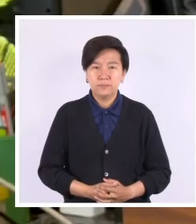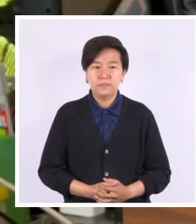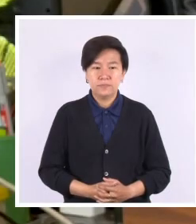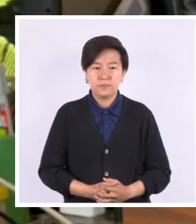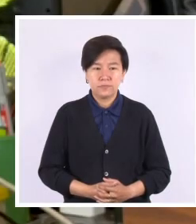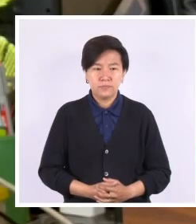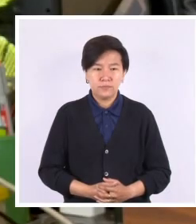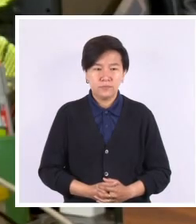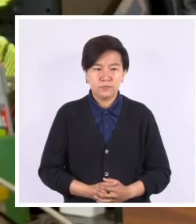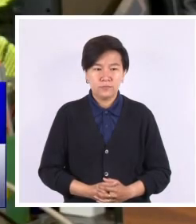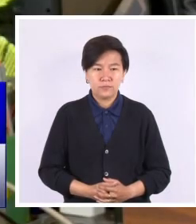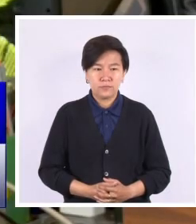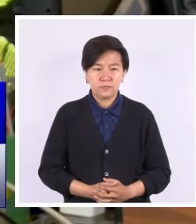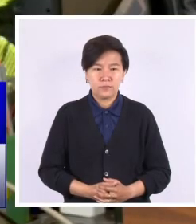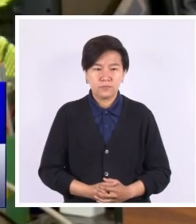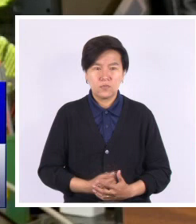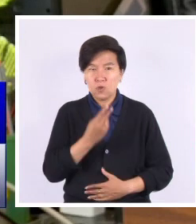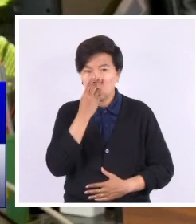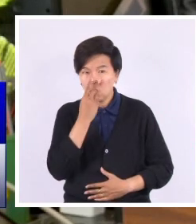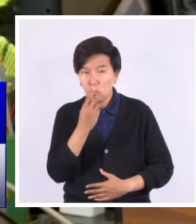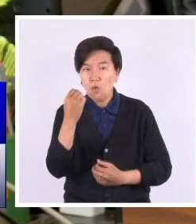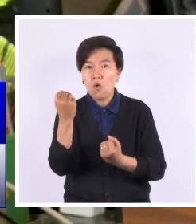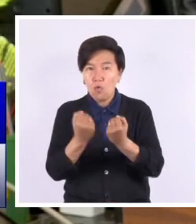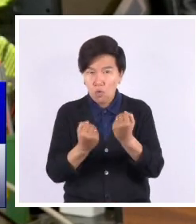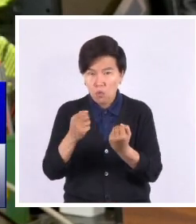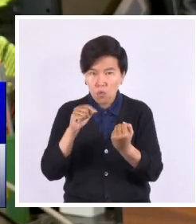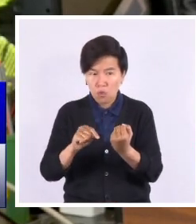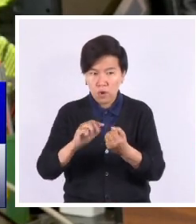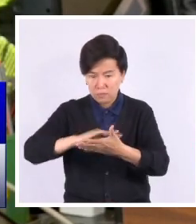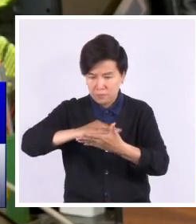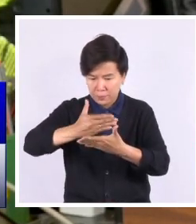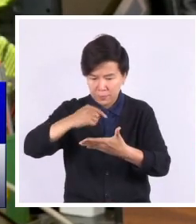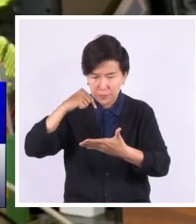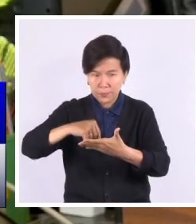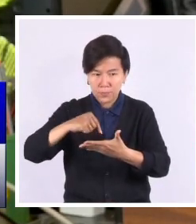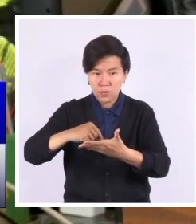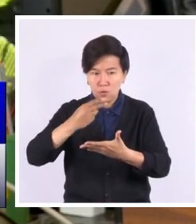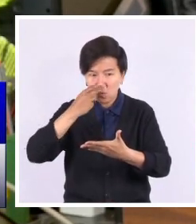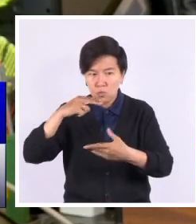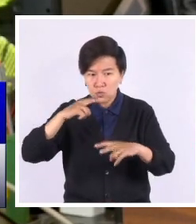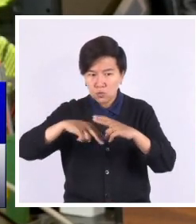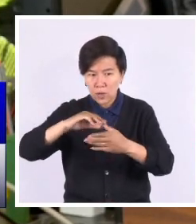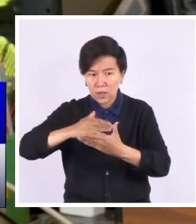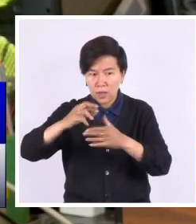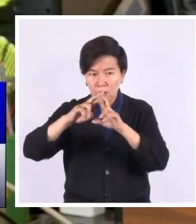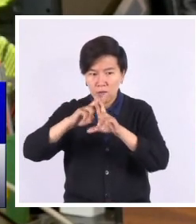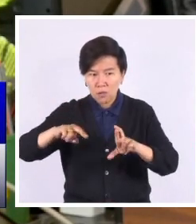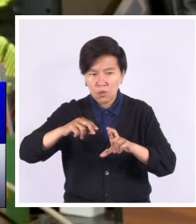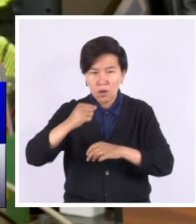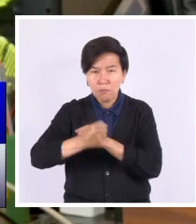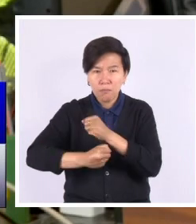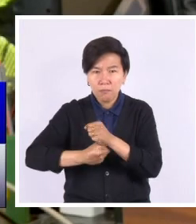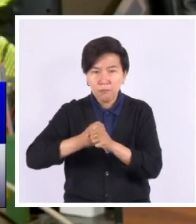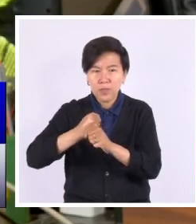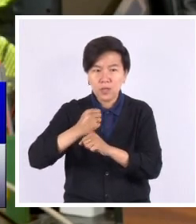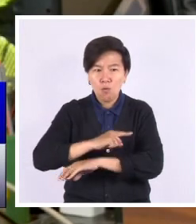จากที่ผมขอดูสำเนาทะเบียนรถของลูกค้านะครับก็คือผมตรวจสอบย้อนกลับไปปรากฏว่ารถคันนี้มันจ